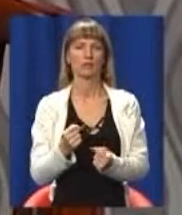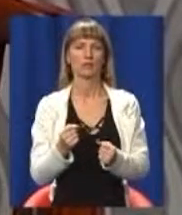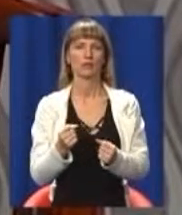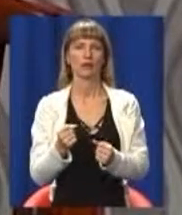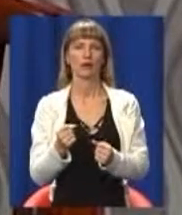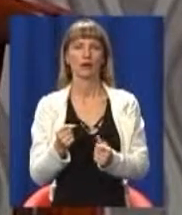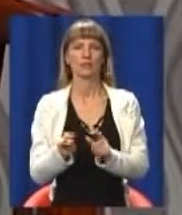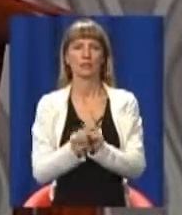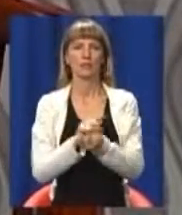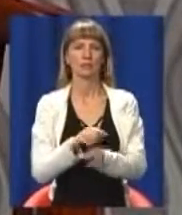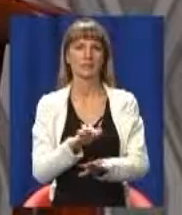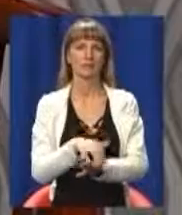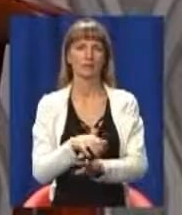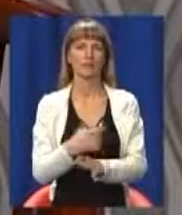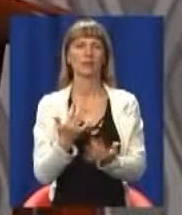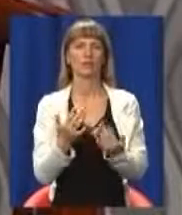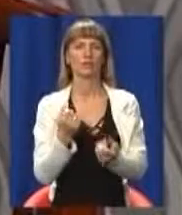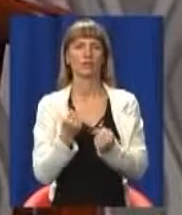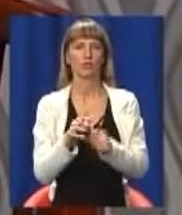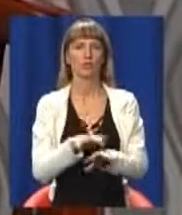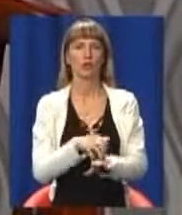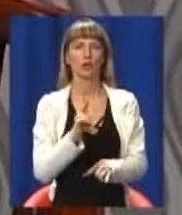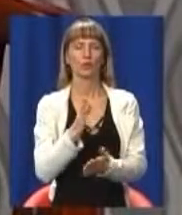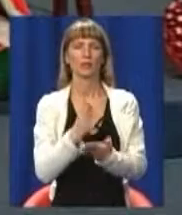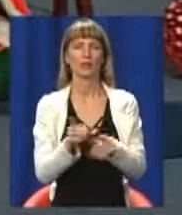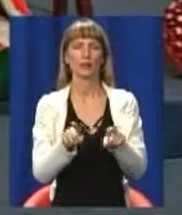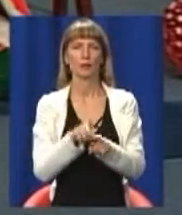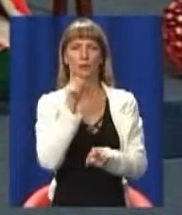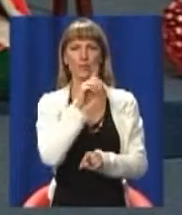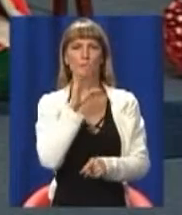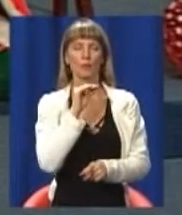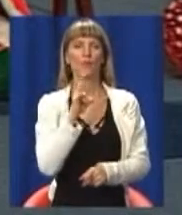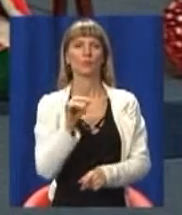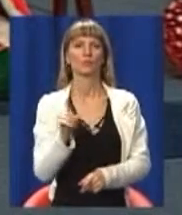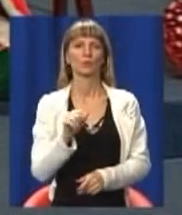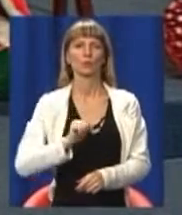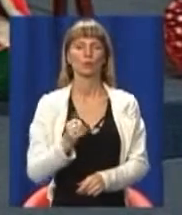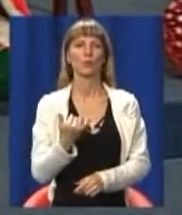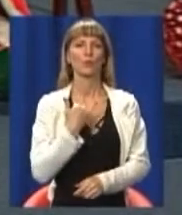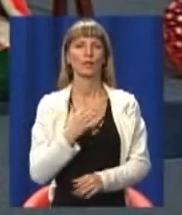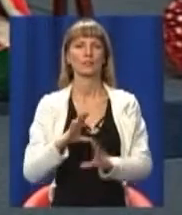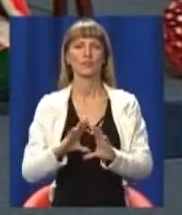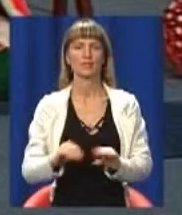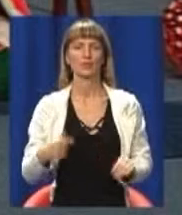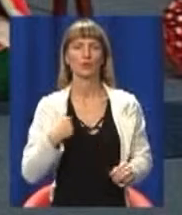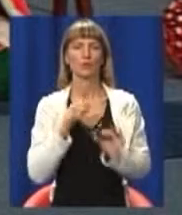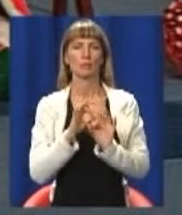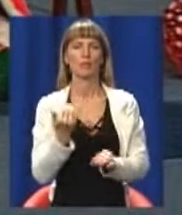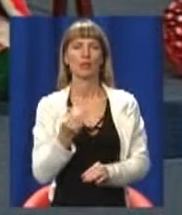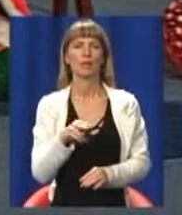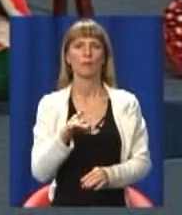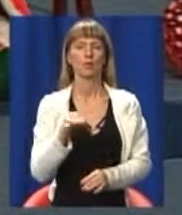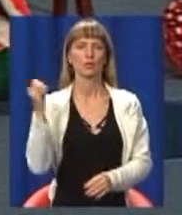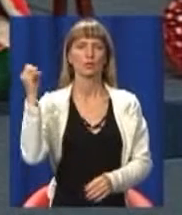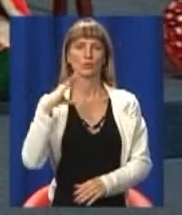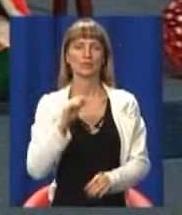тримає кішок вдома, а хтось тримає таких ось маленьких собачок. Друзі, у нас на сьогодні все. Ми розповіли вам і про